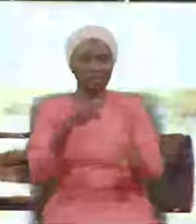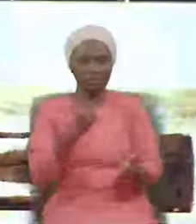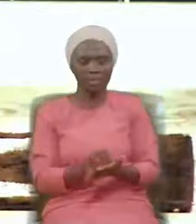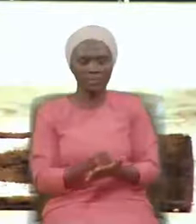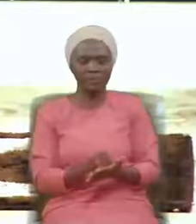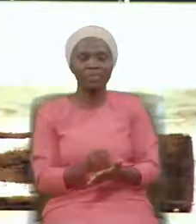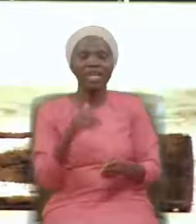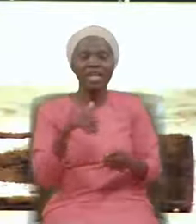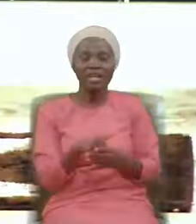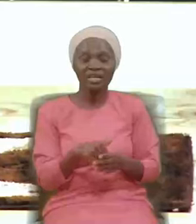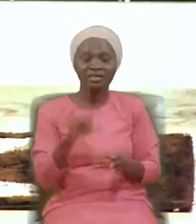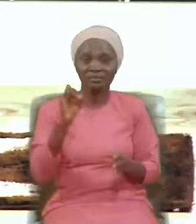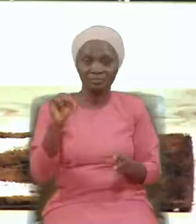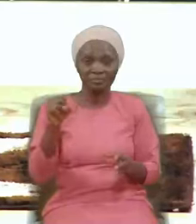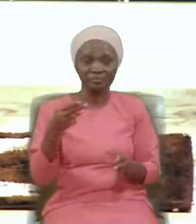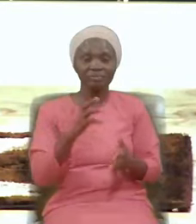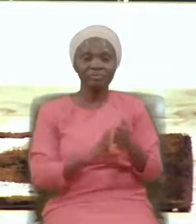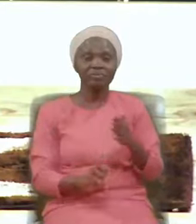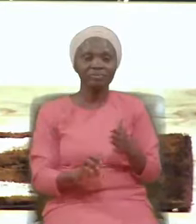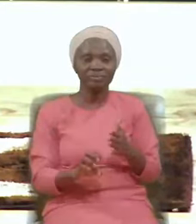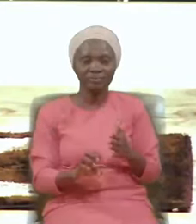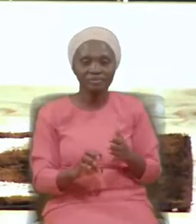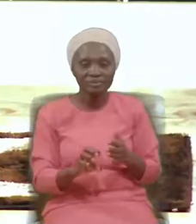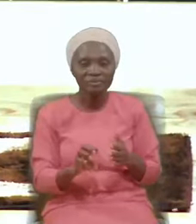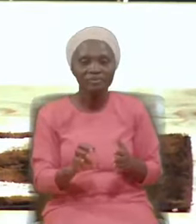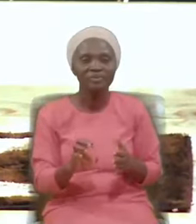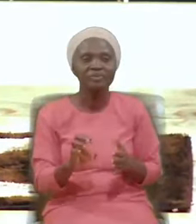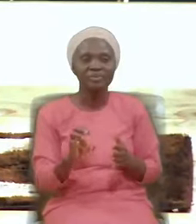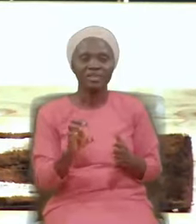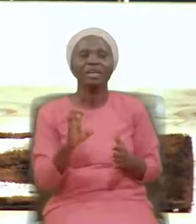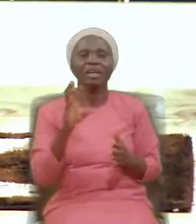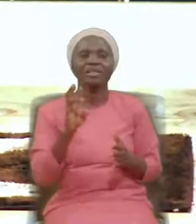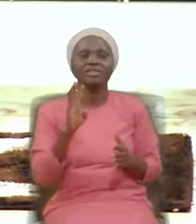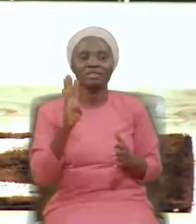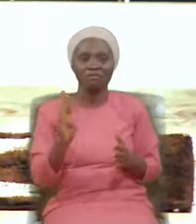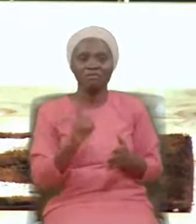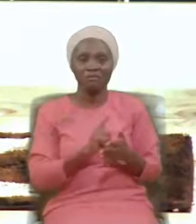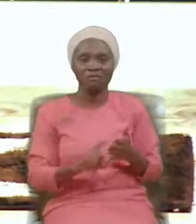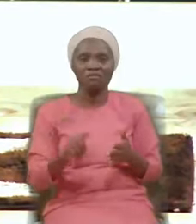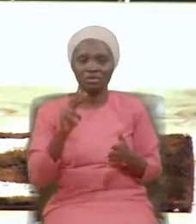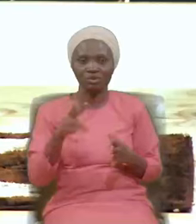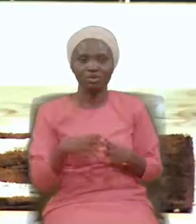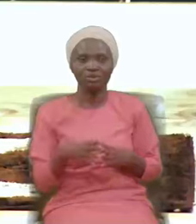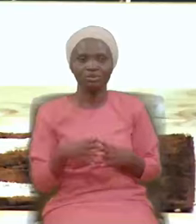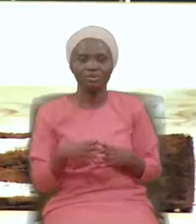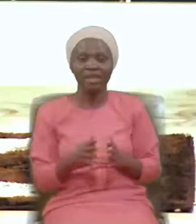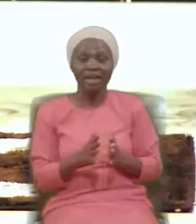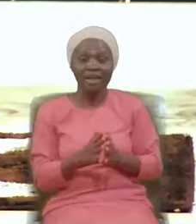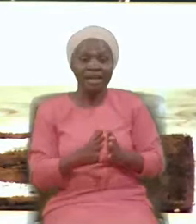Ésaïe 54, verset 2. Élargis l'espace de ta